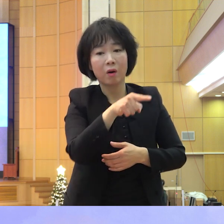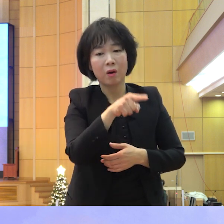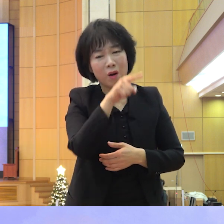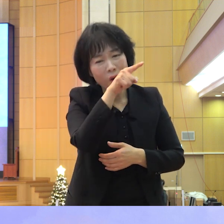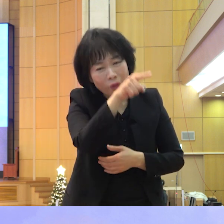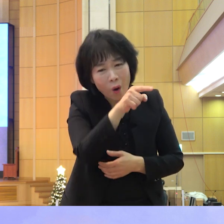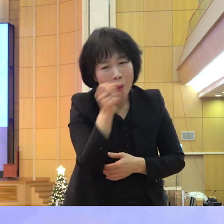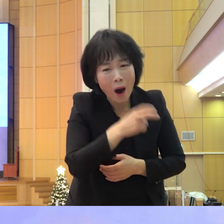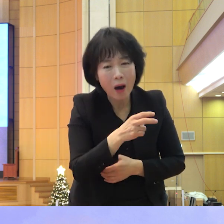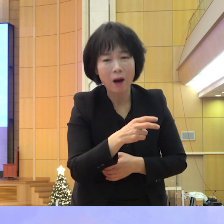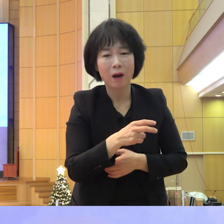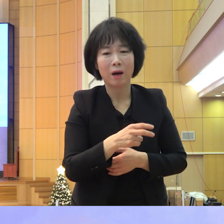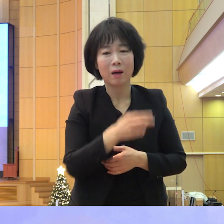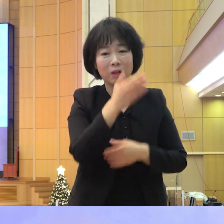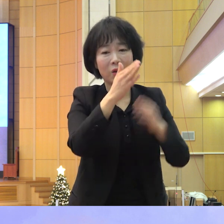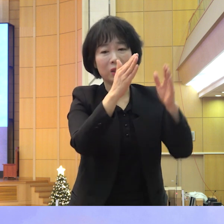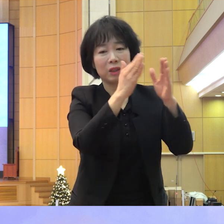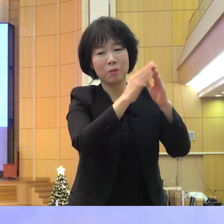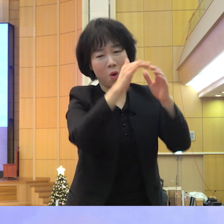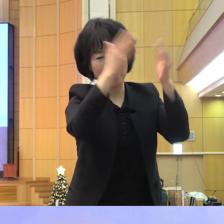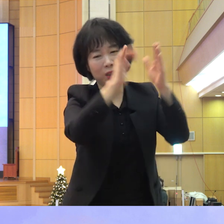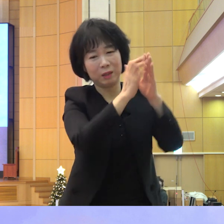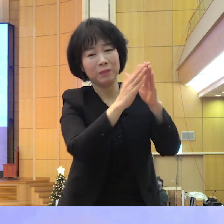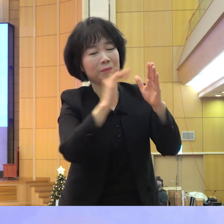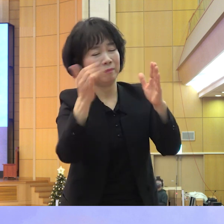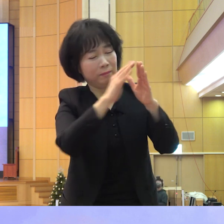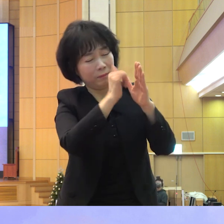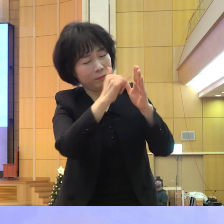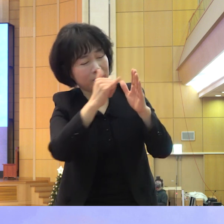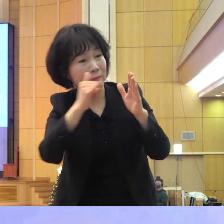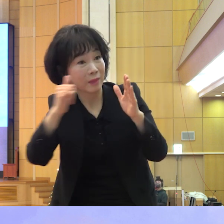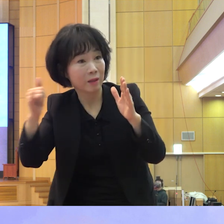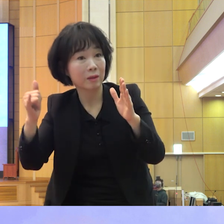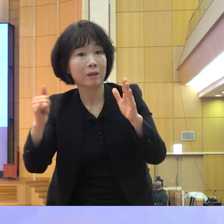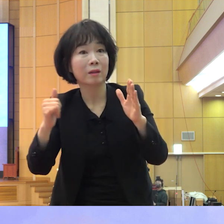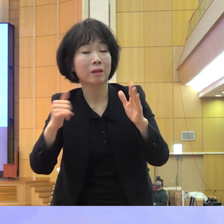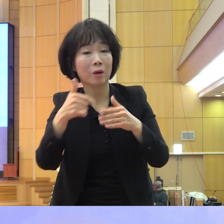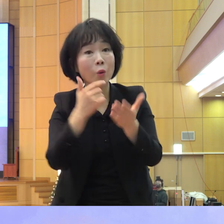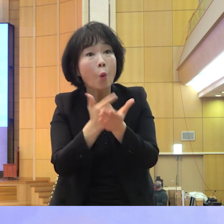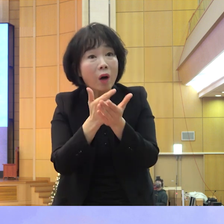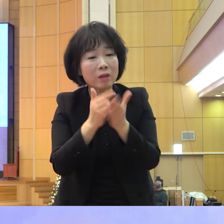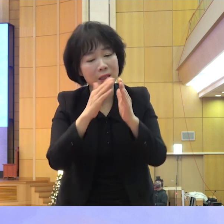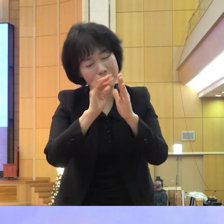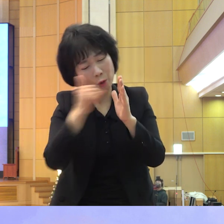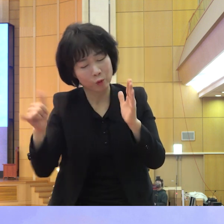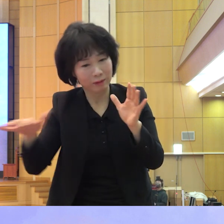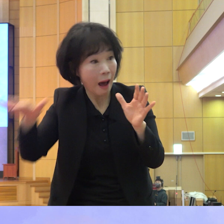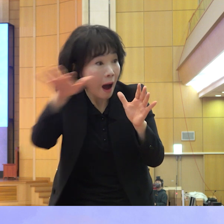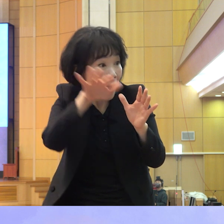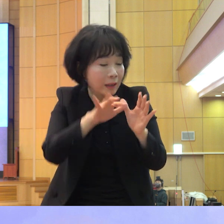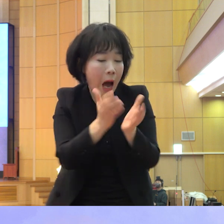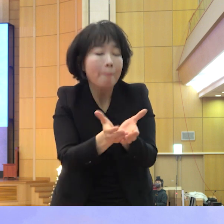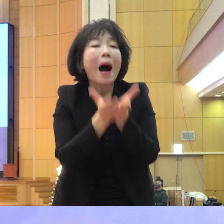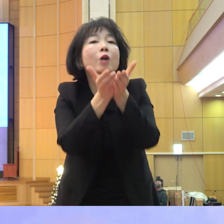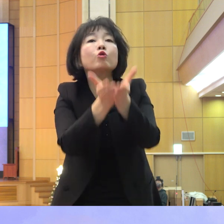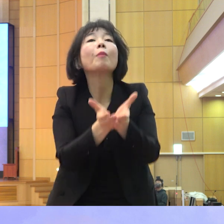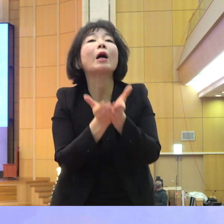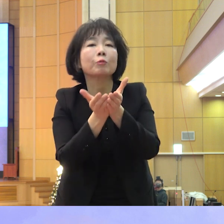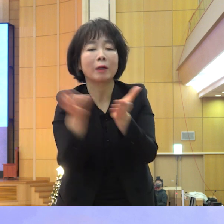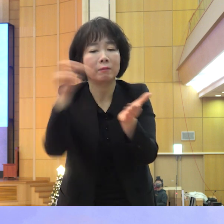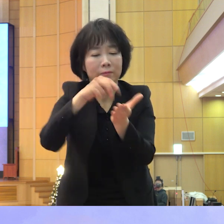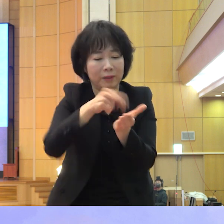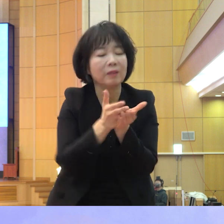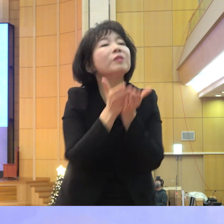노아라는 사람, 노아, 내 온 집은, 이 말은 노아와 노아의 온 가족을 의미하는